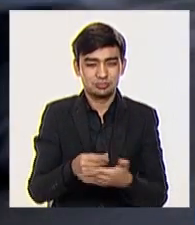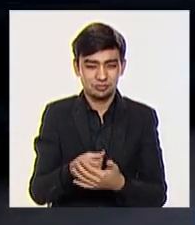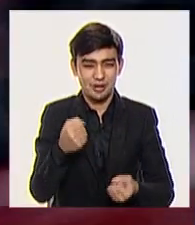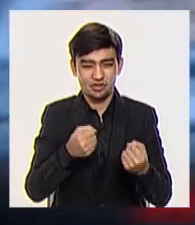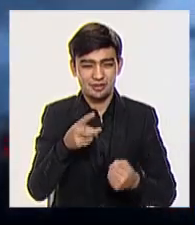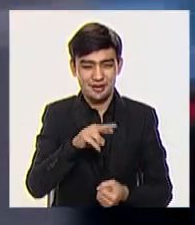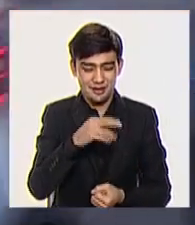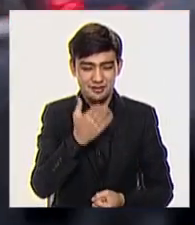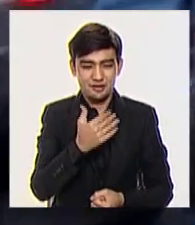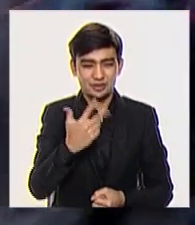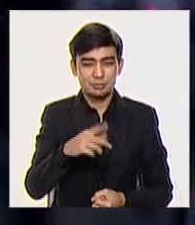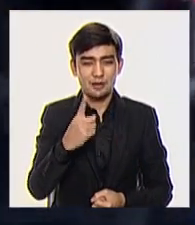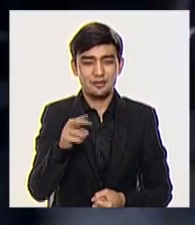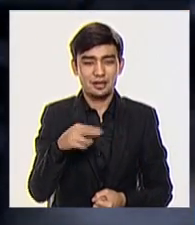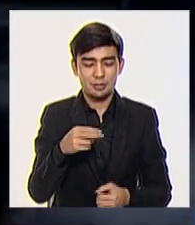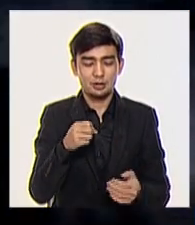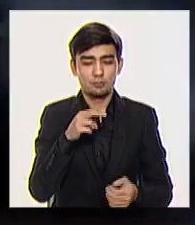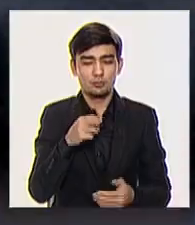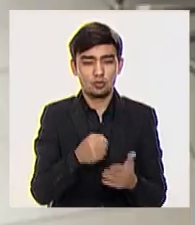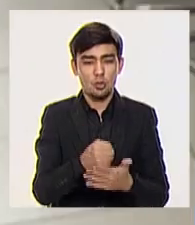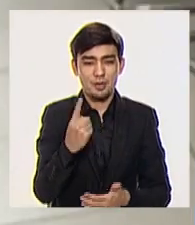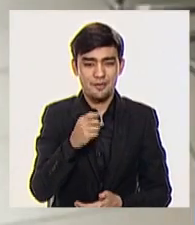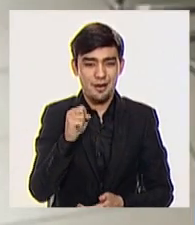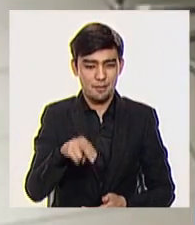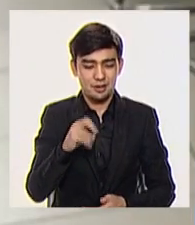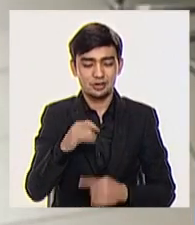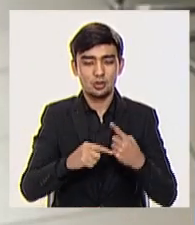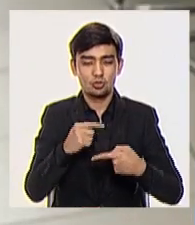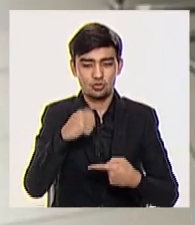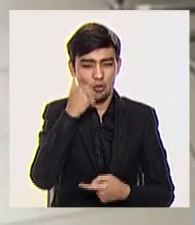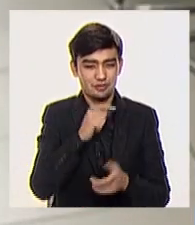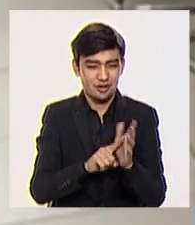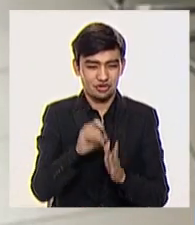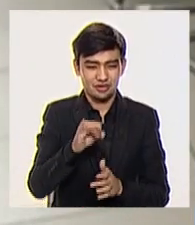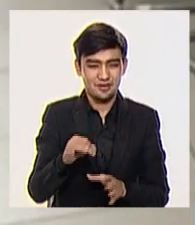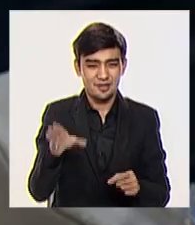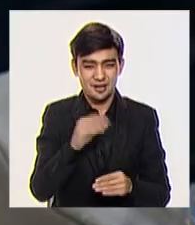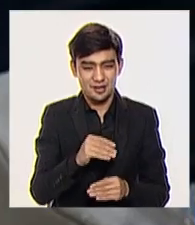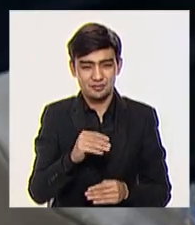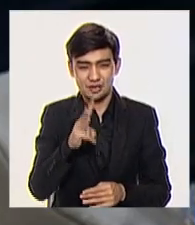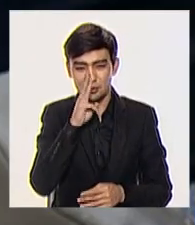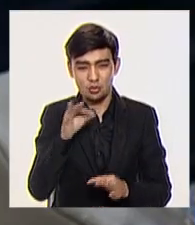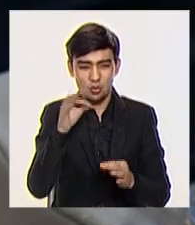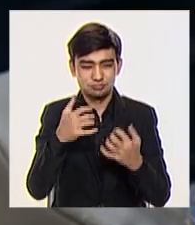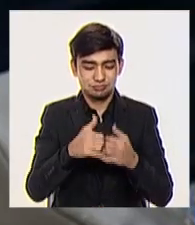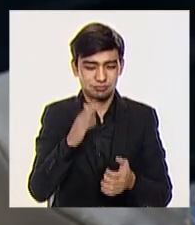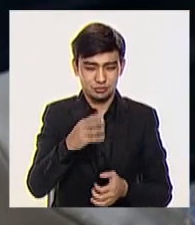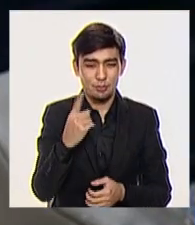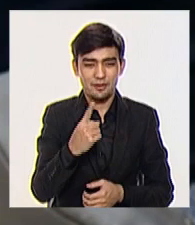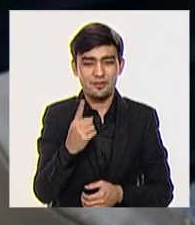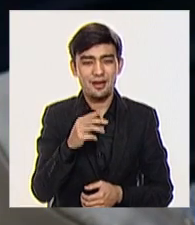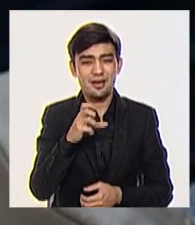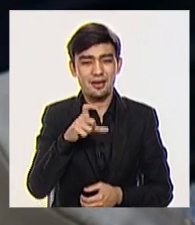транспорт сдвигается с 31 декабря до 1 апреля. Со следующего года стартует декларирование доходов. На первом этапе